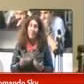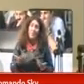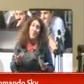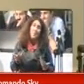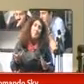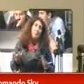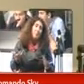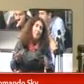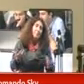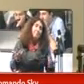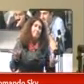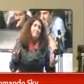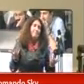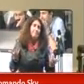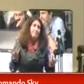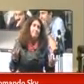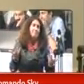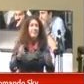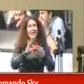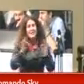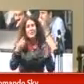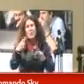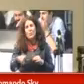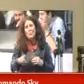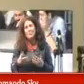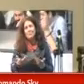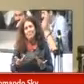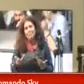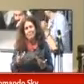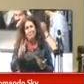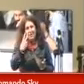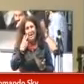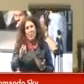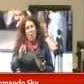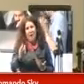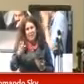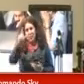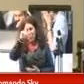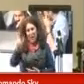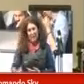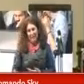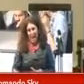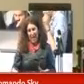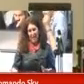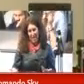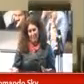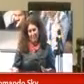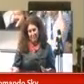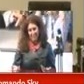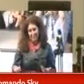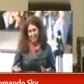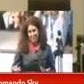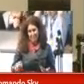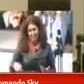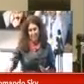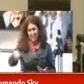è un discorso che riguarda ormai la nazione italiana. Noi rischiamo, se